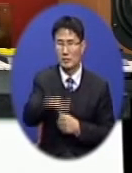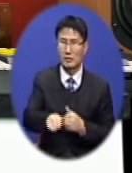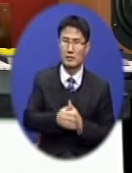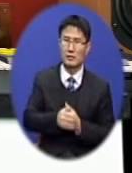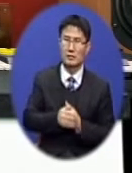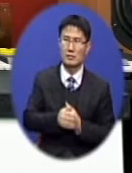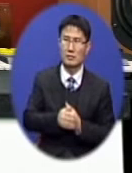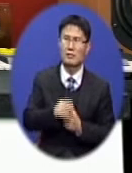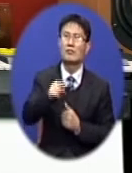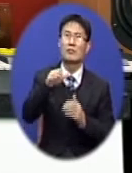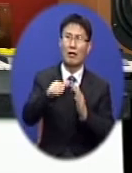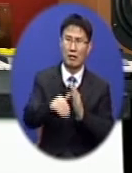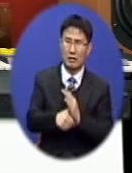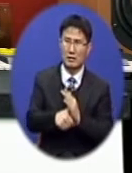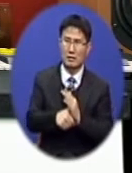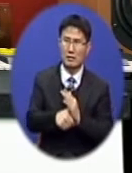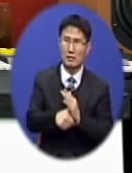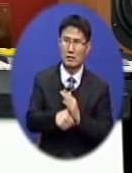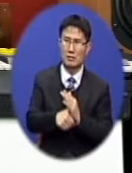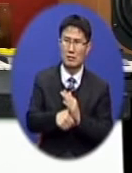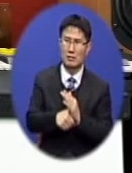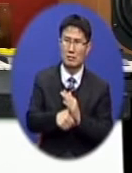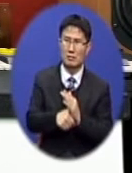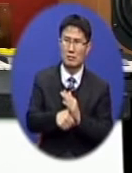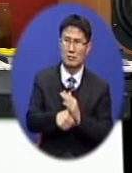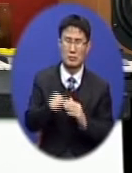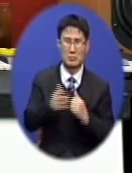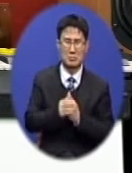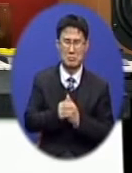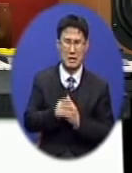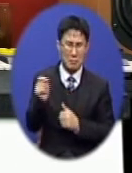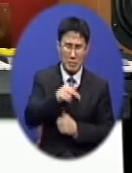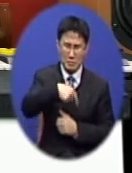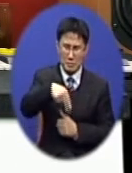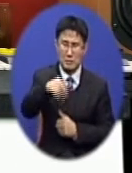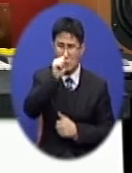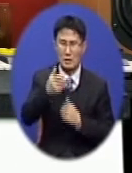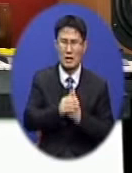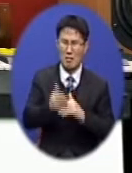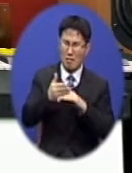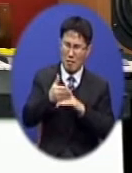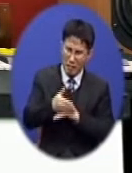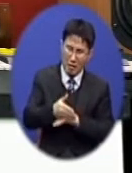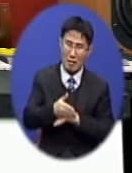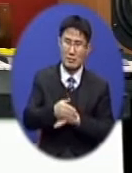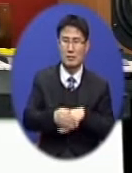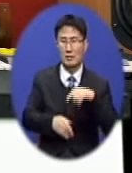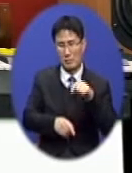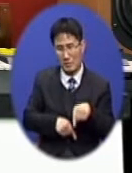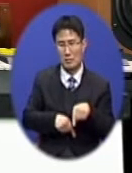예, 그때서야 터덕터덕 그도 빨리 나오면 또 된디 터덕터덕 그냥 농이 상해가 됐기 젊은 여자가